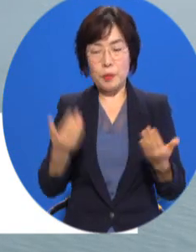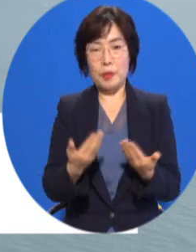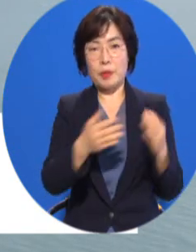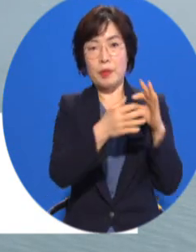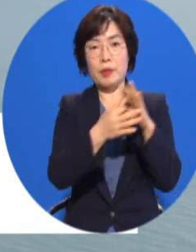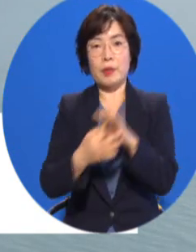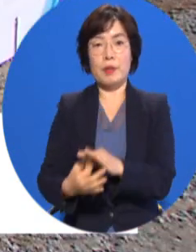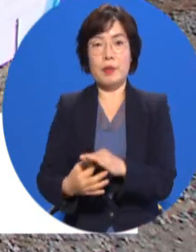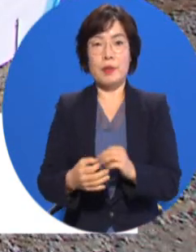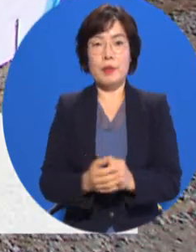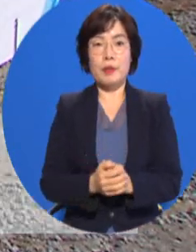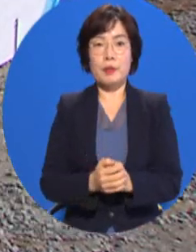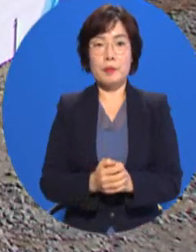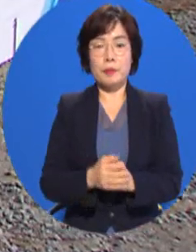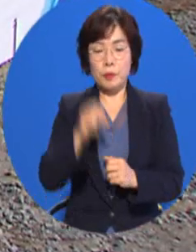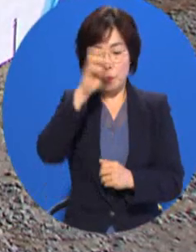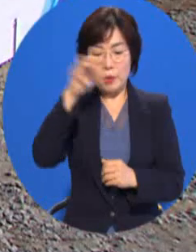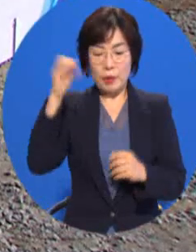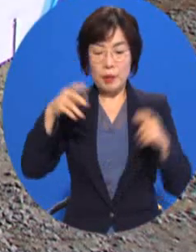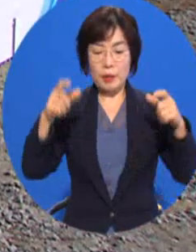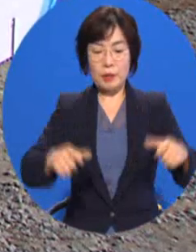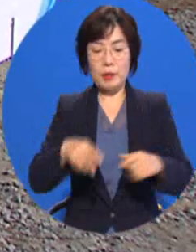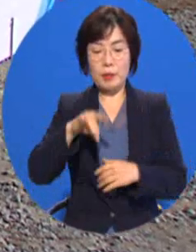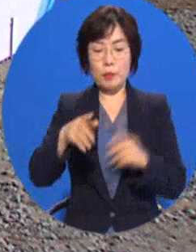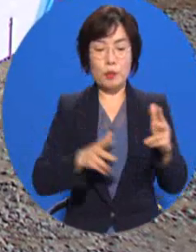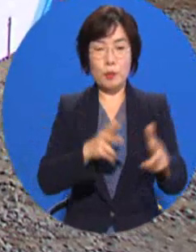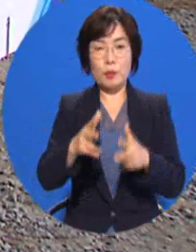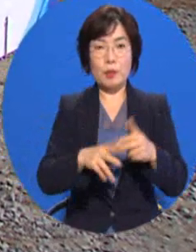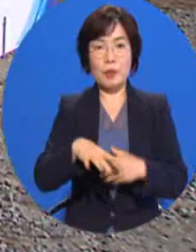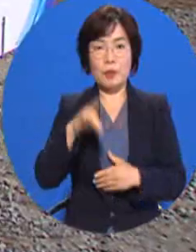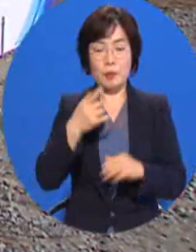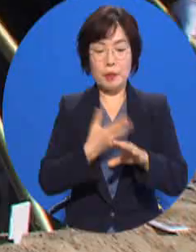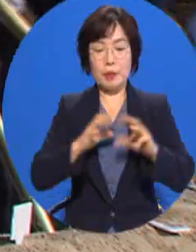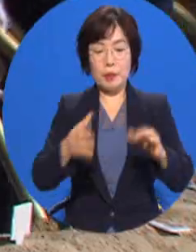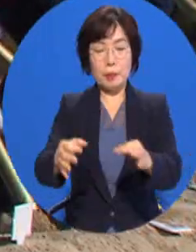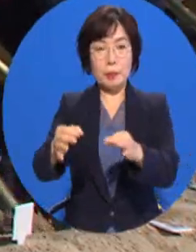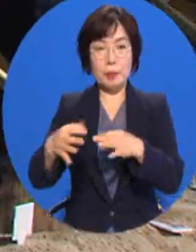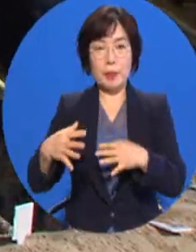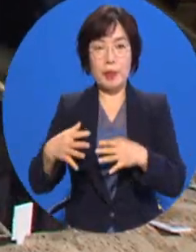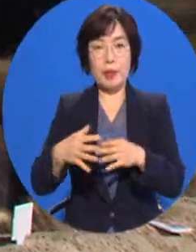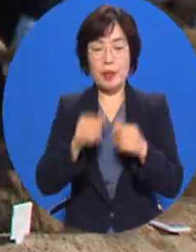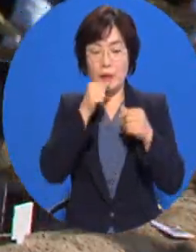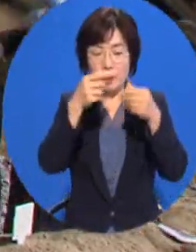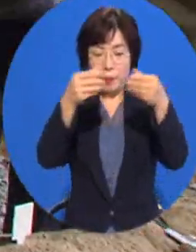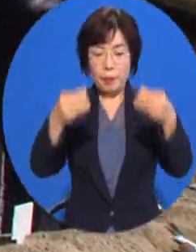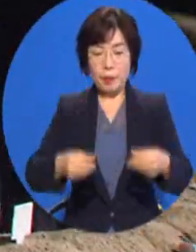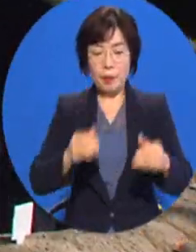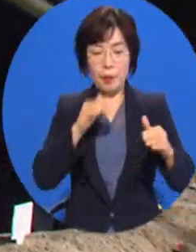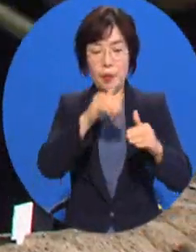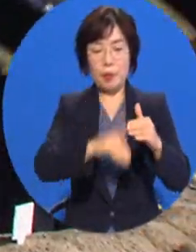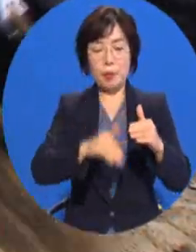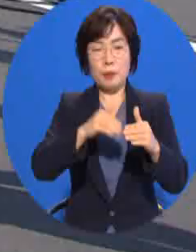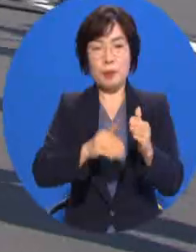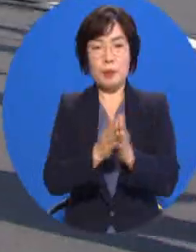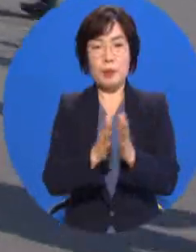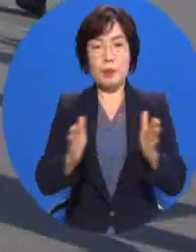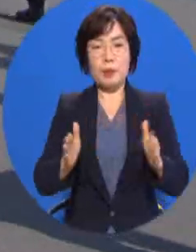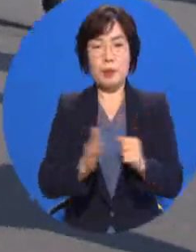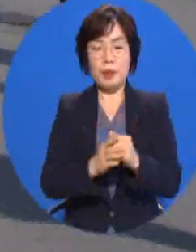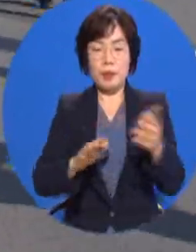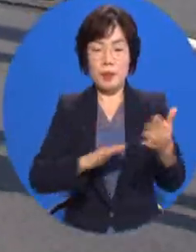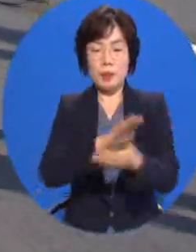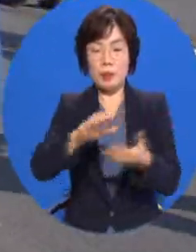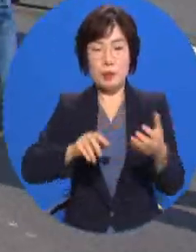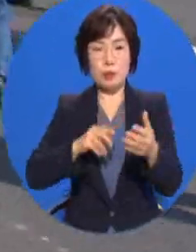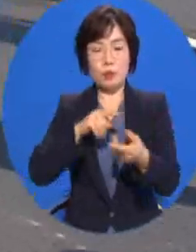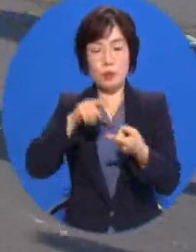이어졌습니다. 광양 지역에서는 세풍산단 첫 외국인 투자 기업인 알루미늄 공장이 공사에 들어간 가운데 사업